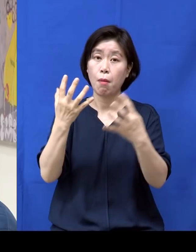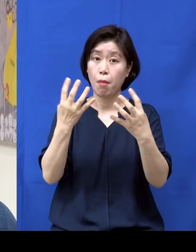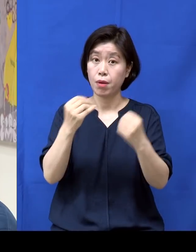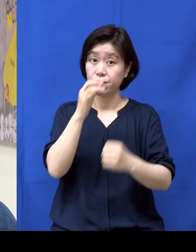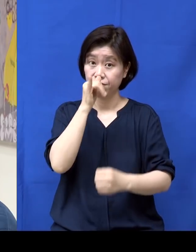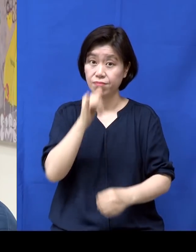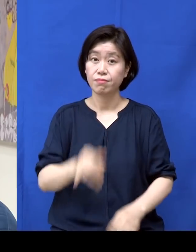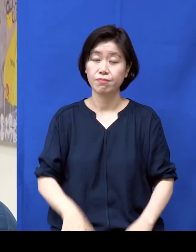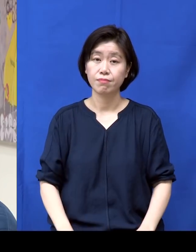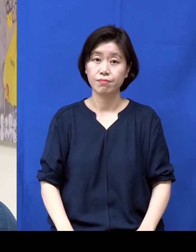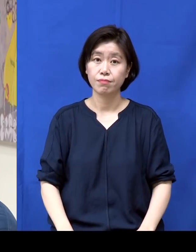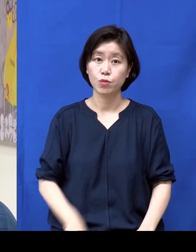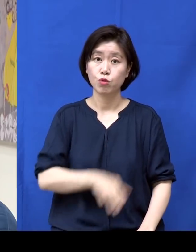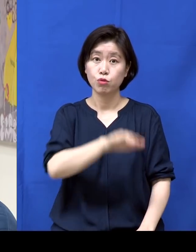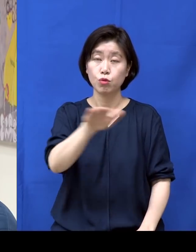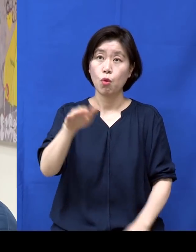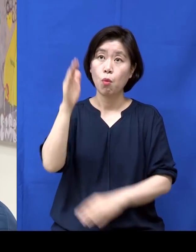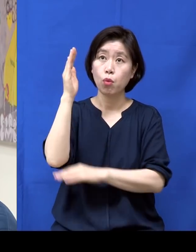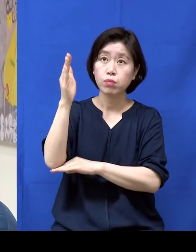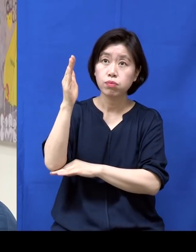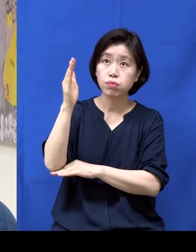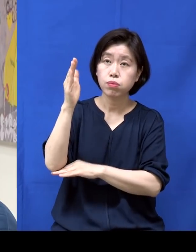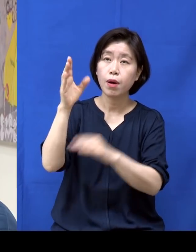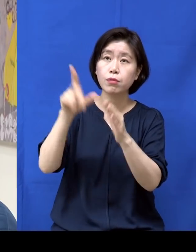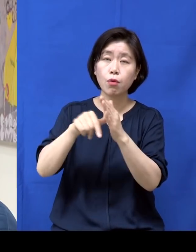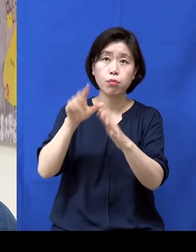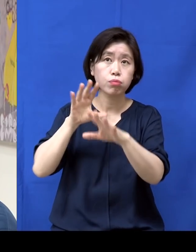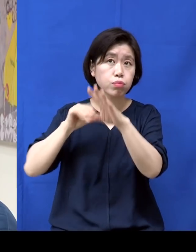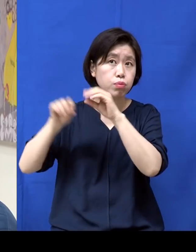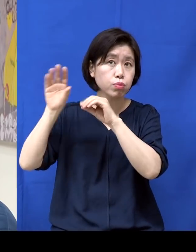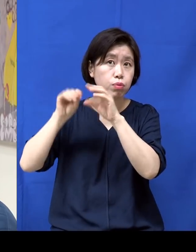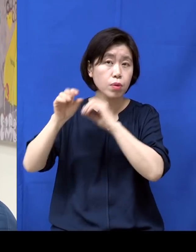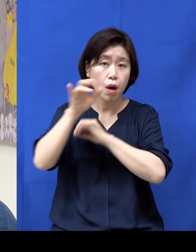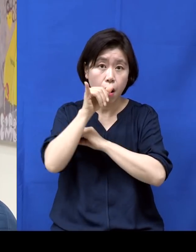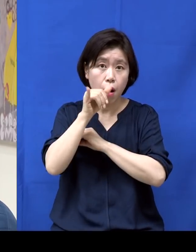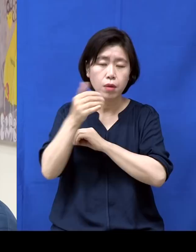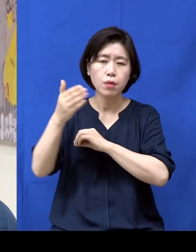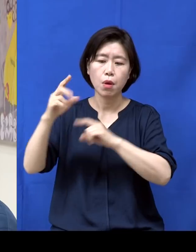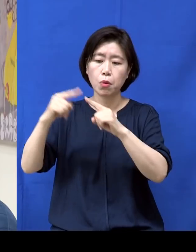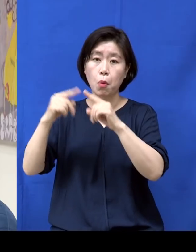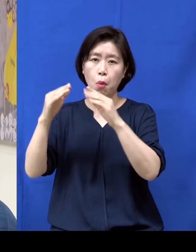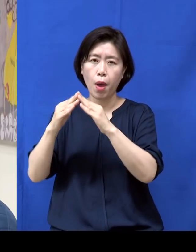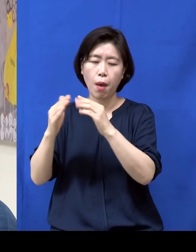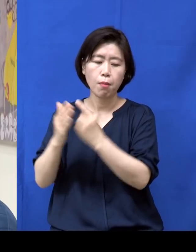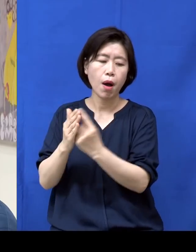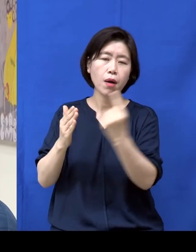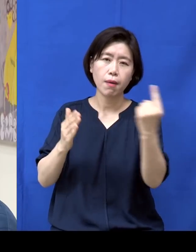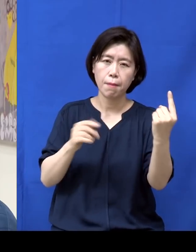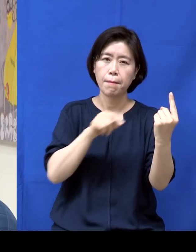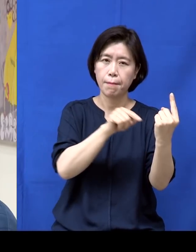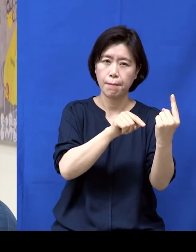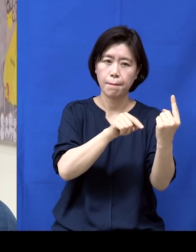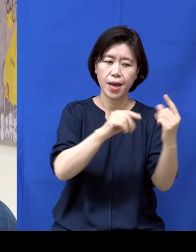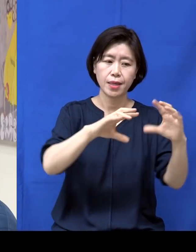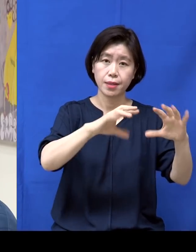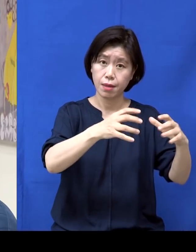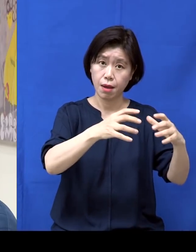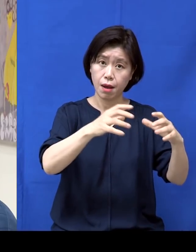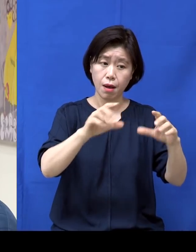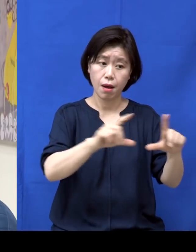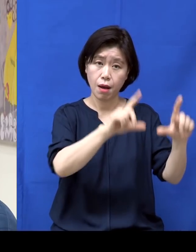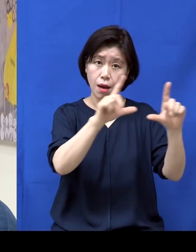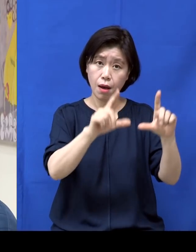얘기를 하시는 걸 우리 성도님들도 잘 이해하세요. 그런데 한편으로는 교회 밖을 한 발짝만 벗어나면